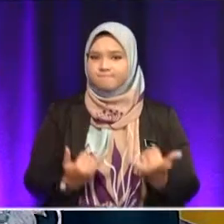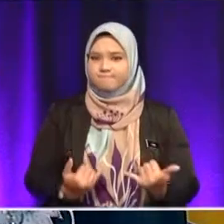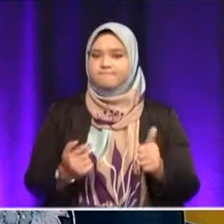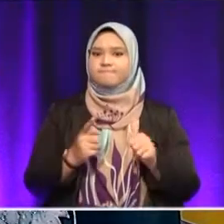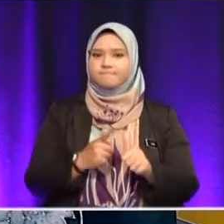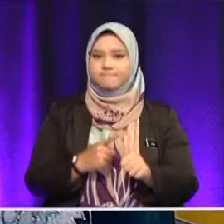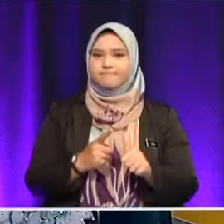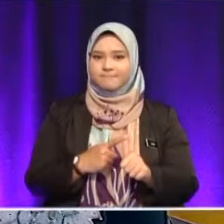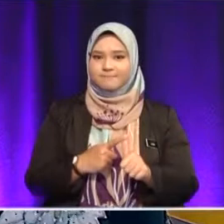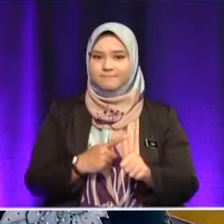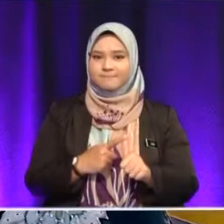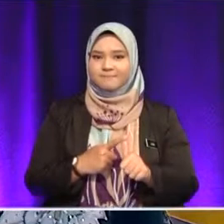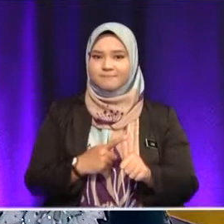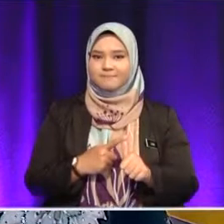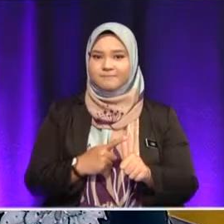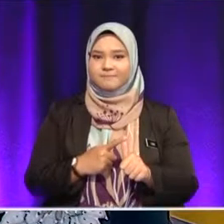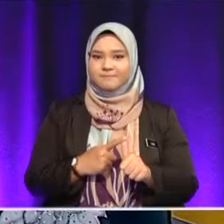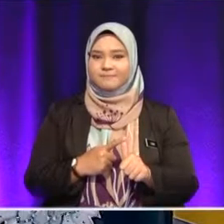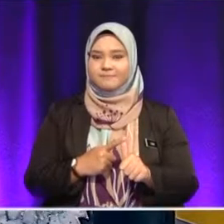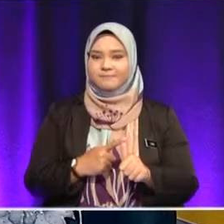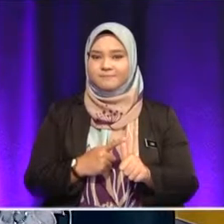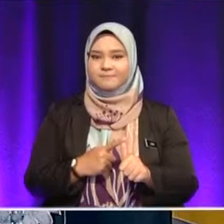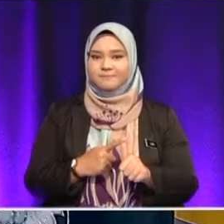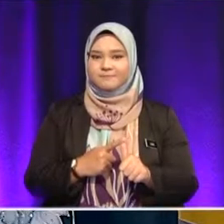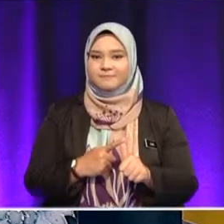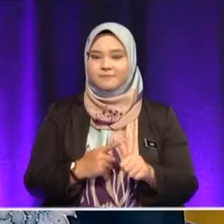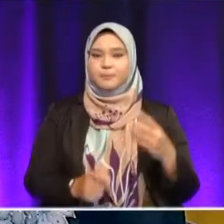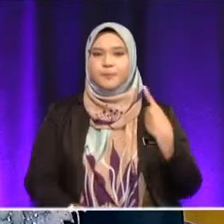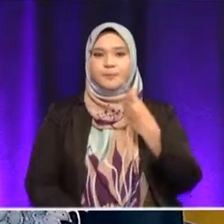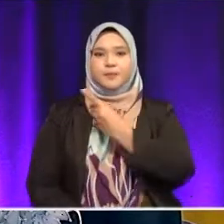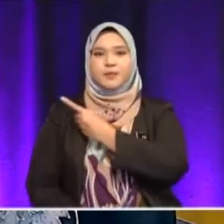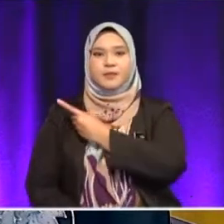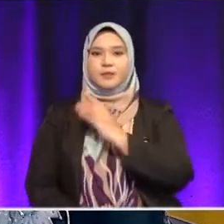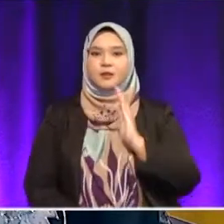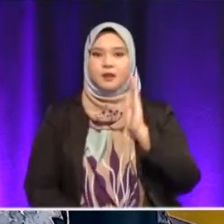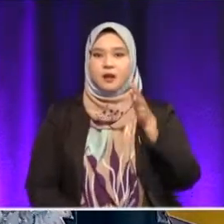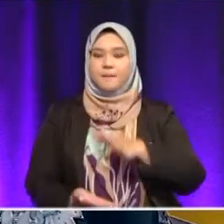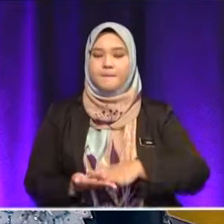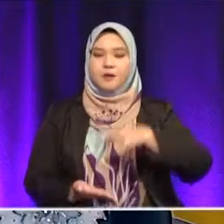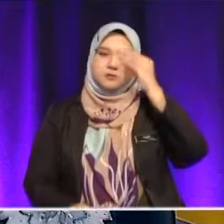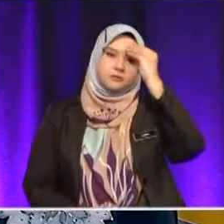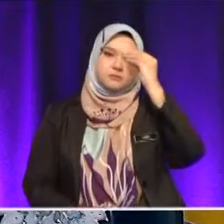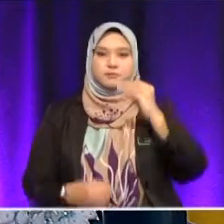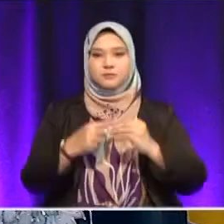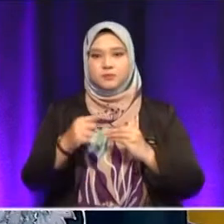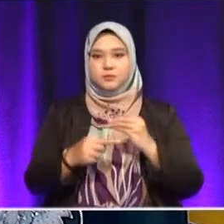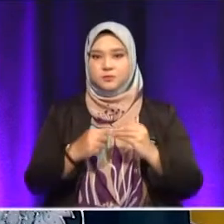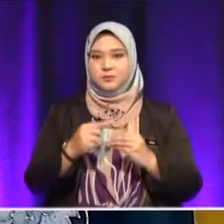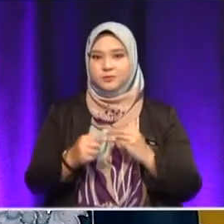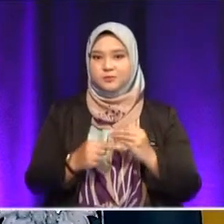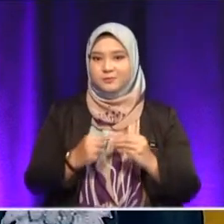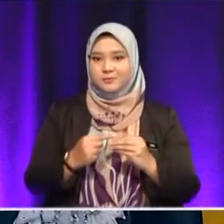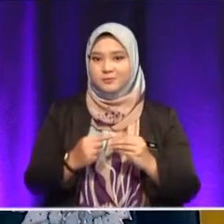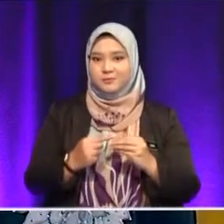dah cari masuk ya Dan kita infeksi dan